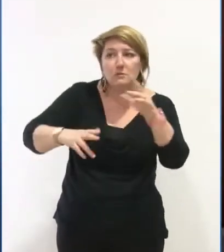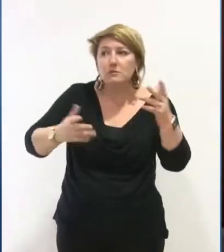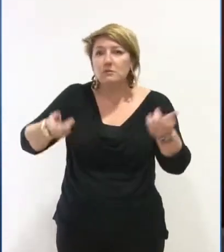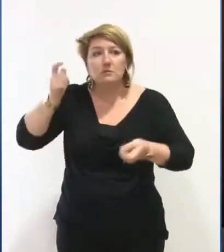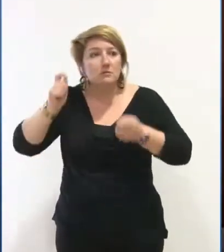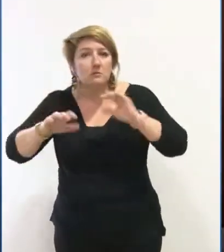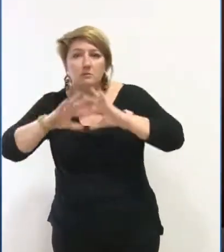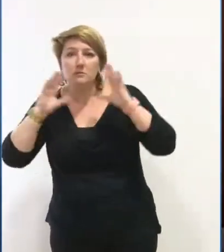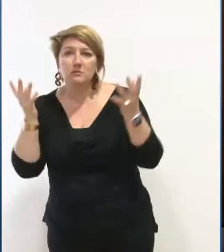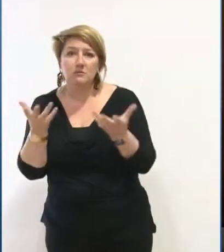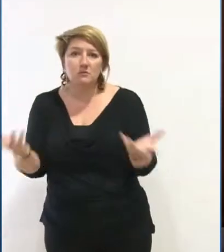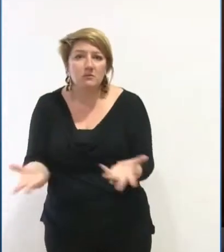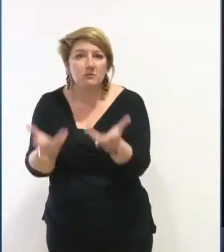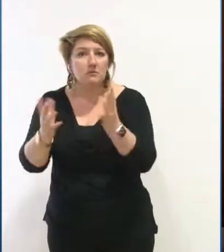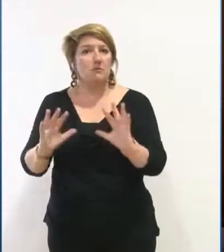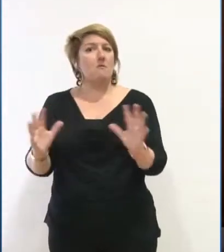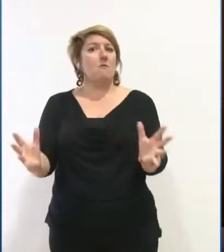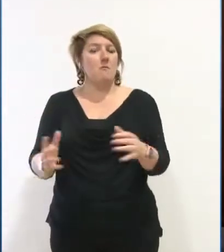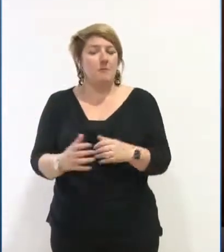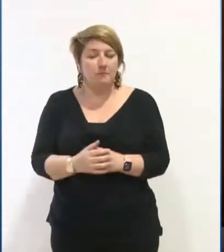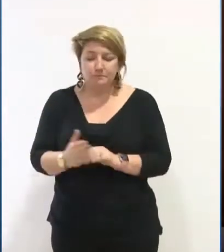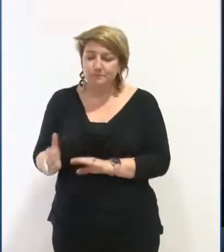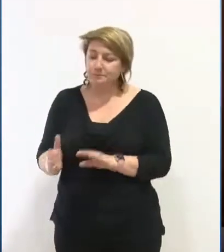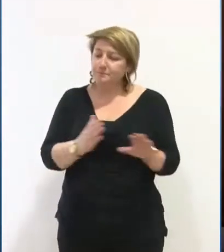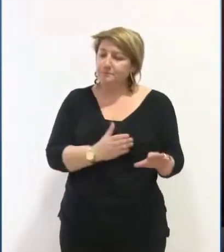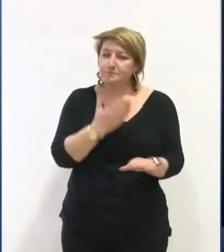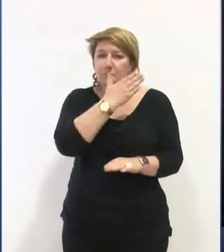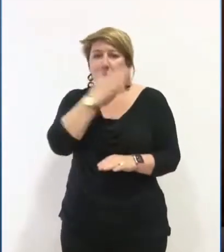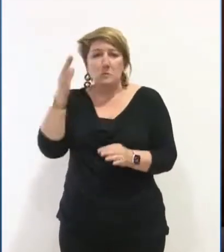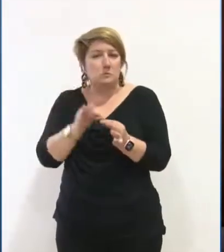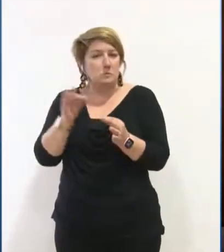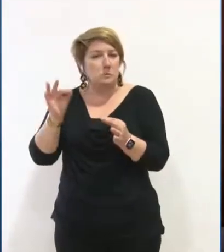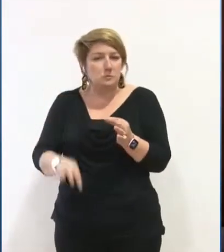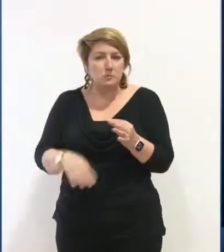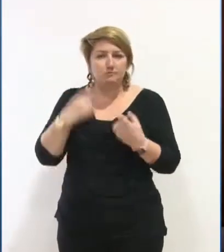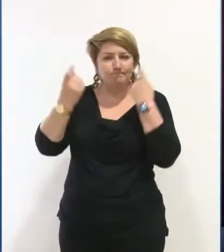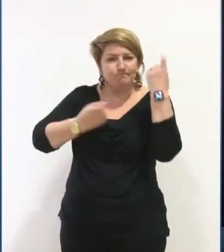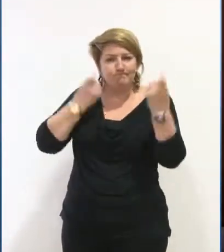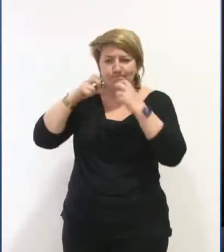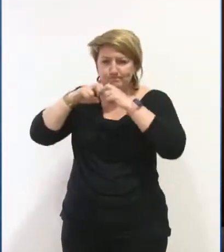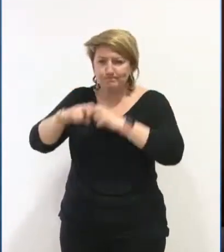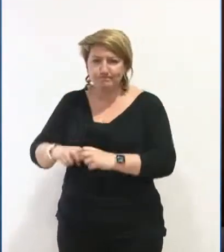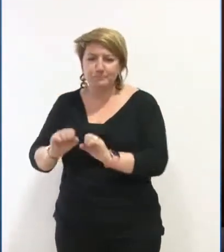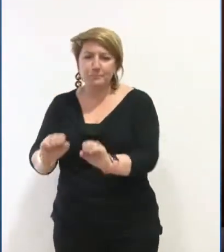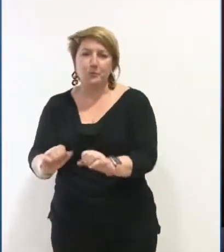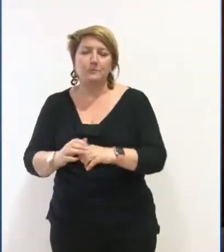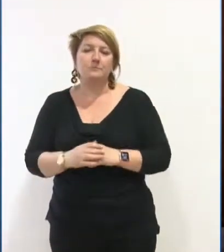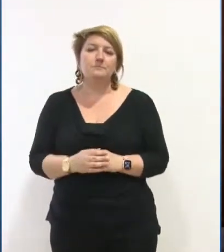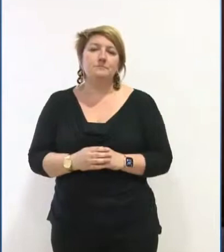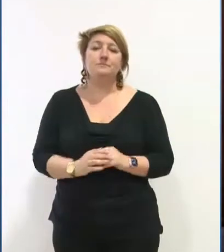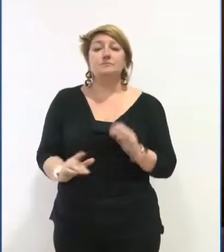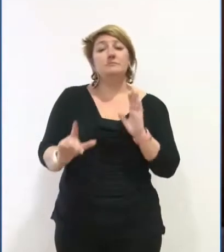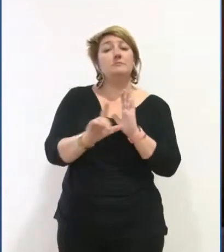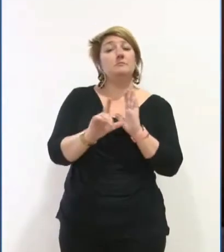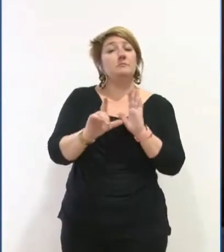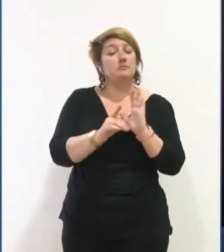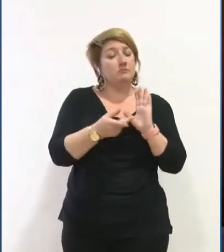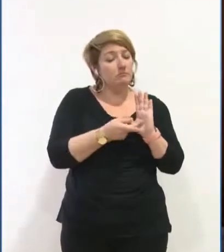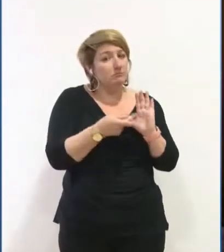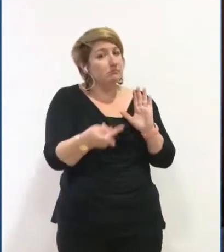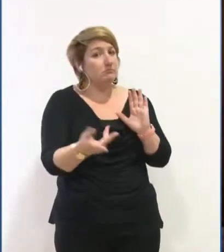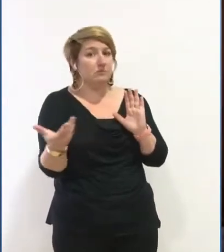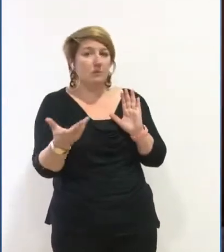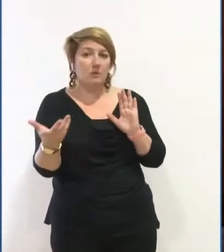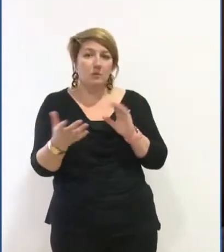D'autres solutions doivent être étudiées sérieusement. La loi a ouvert la possibilité aux OPH d'émettre